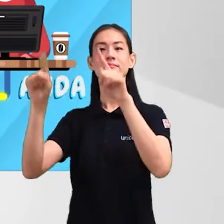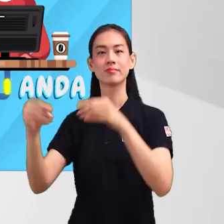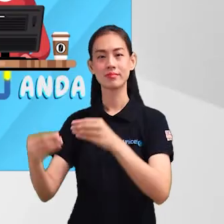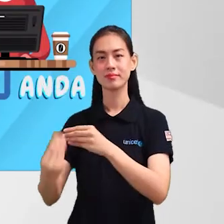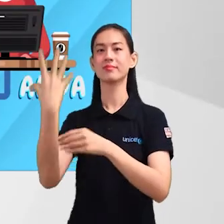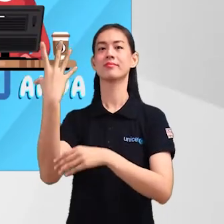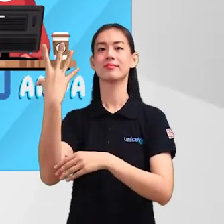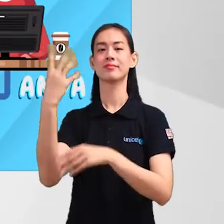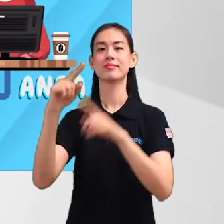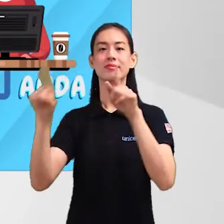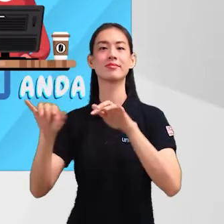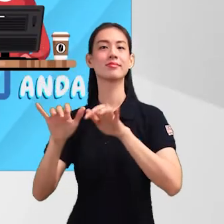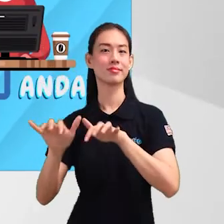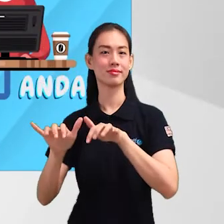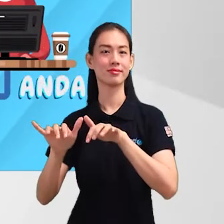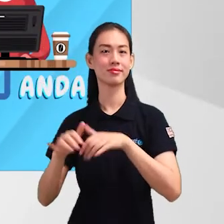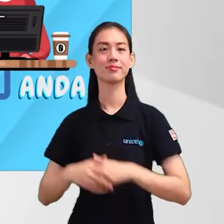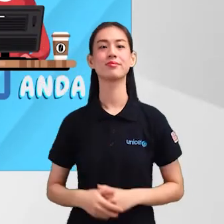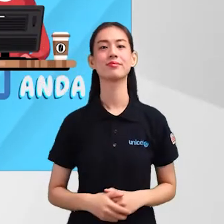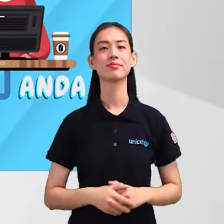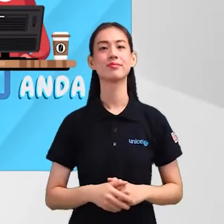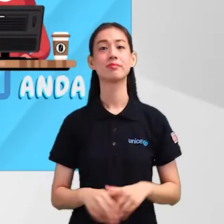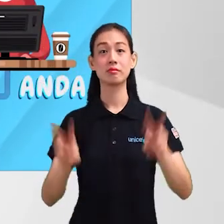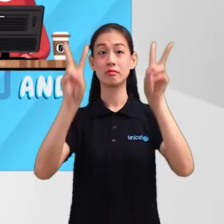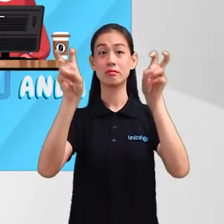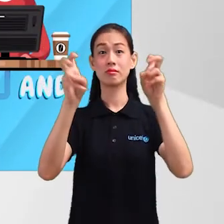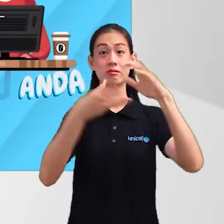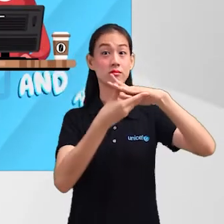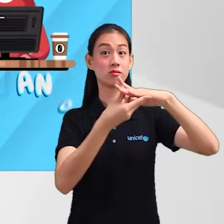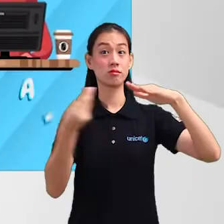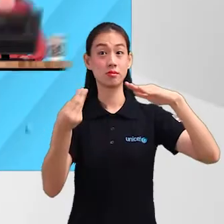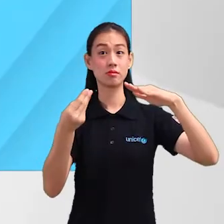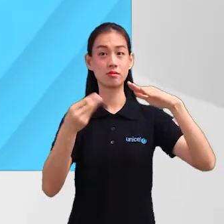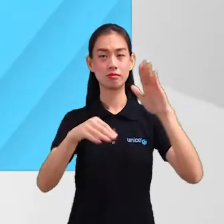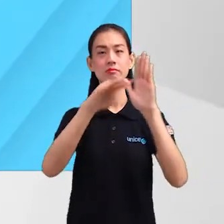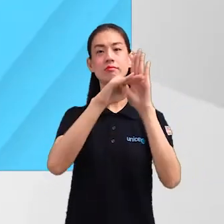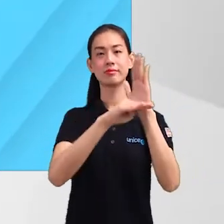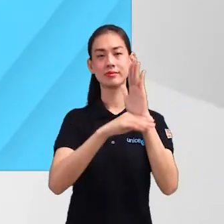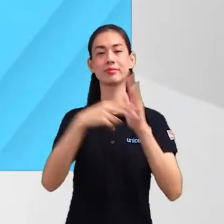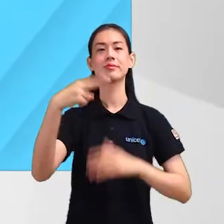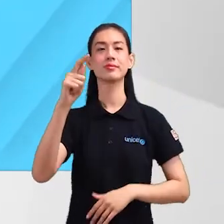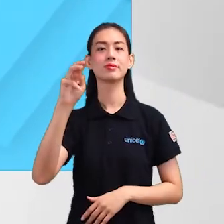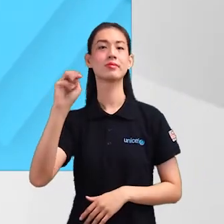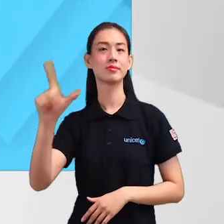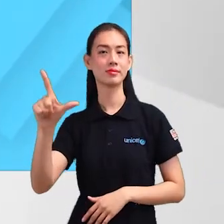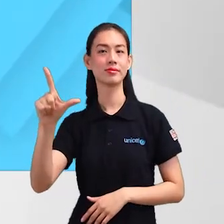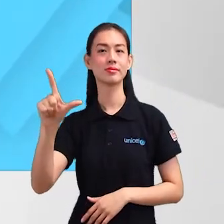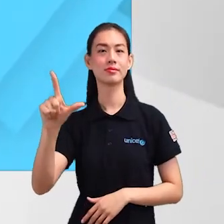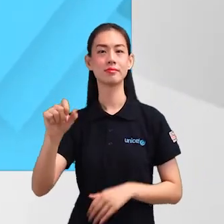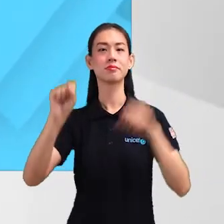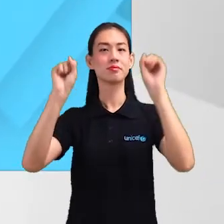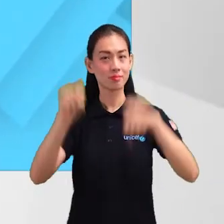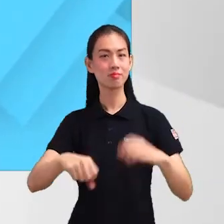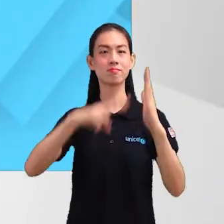tersebut untuk dihantar dan dipaparkan pada komputer kita. Salinan laman web ini ditulis dalam atur cara HTML.